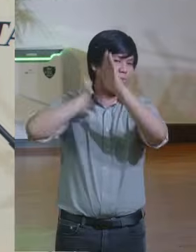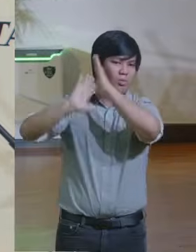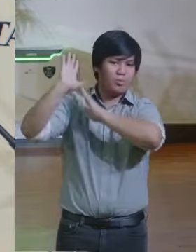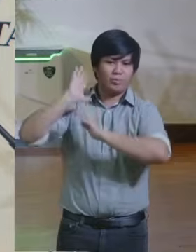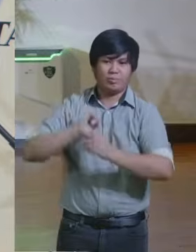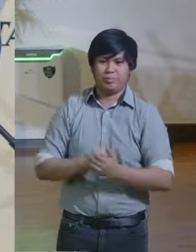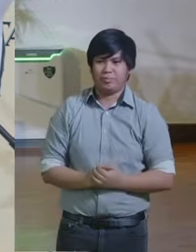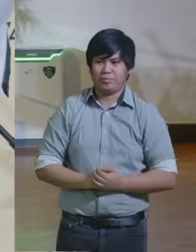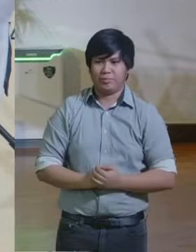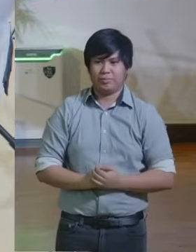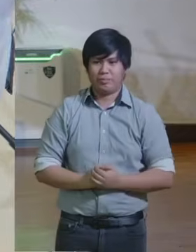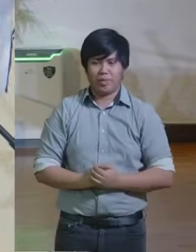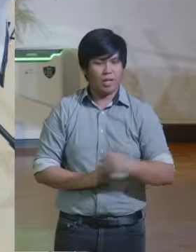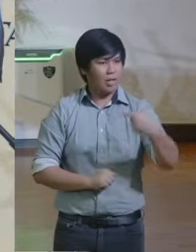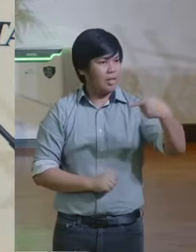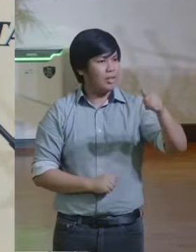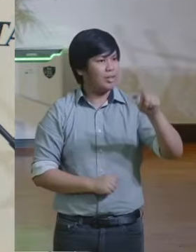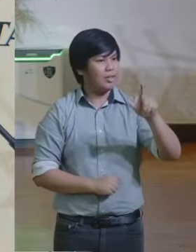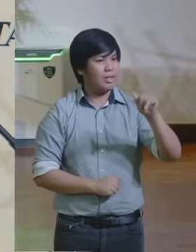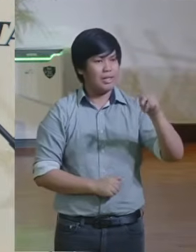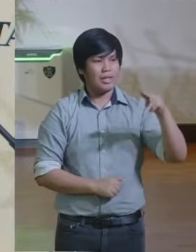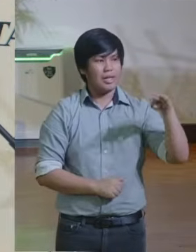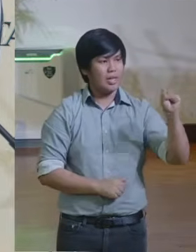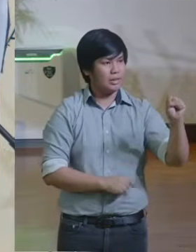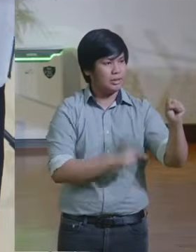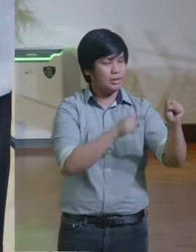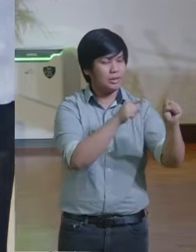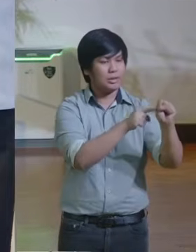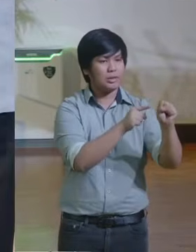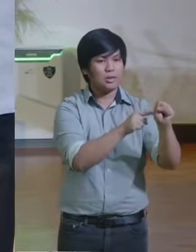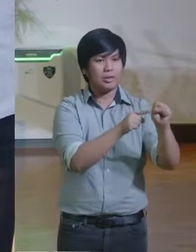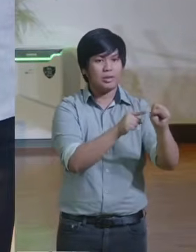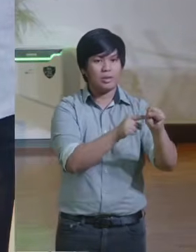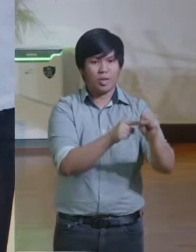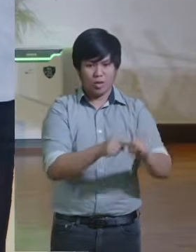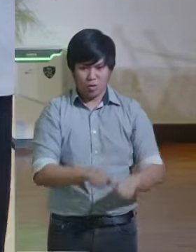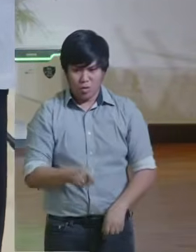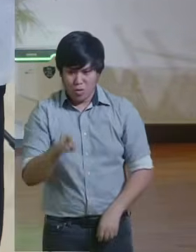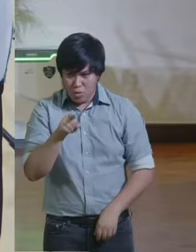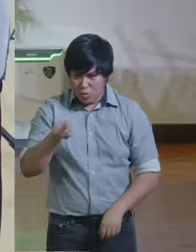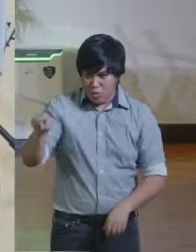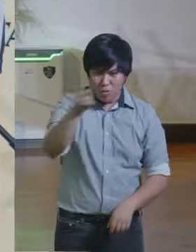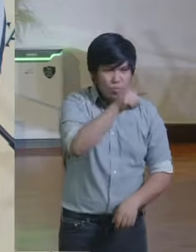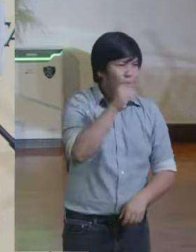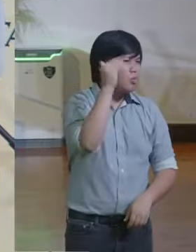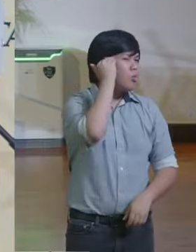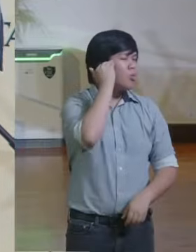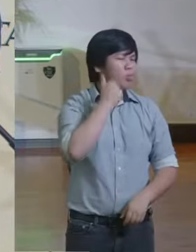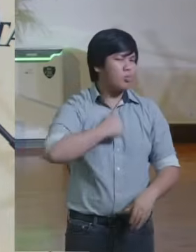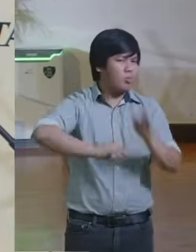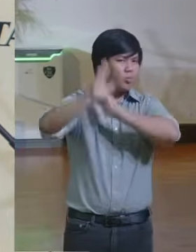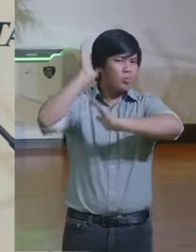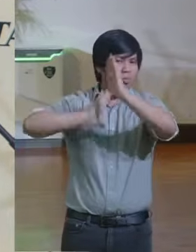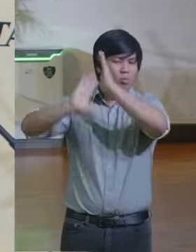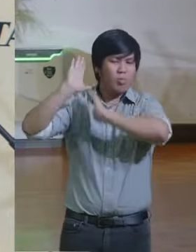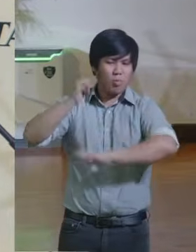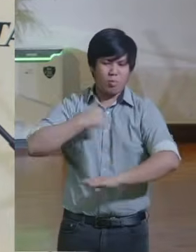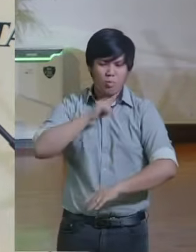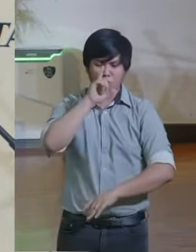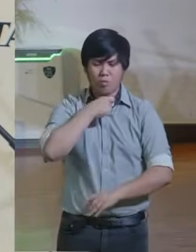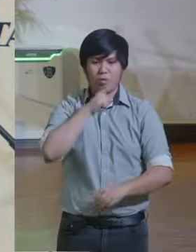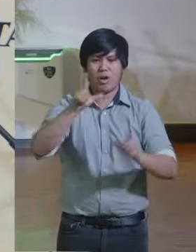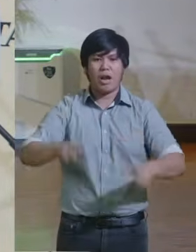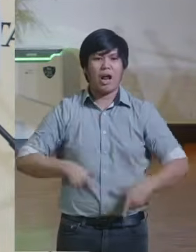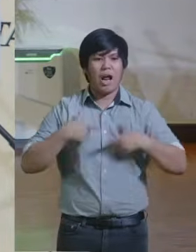Sabi niya sa Galatians 1:13, for you have heard of my former life in Judaism, how I persecuted the church